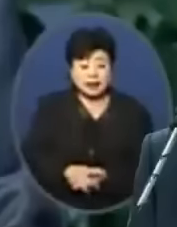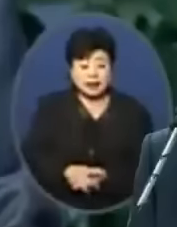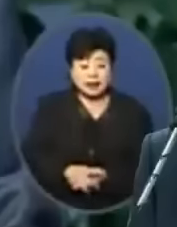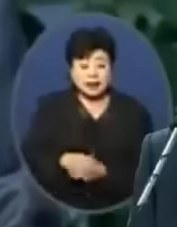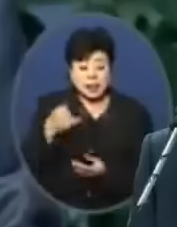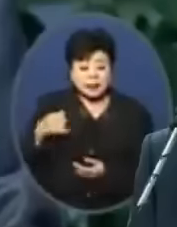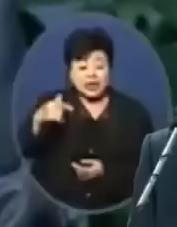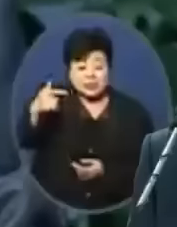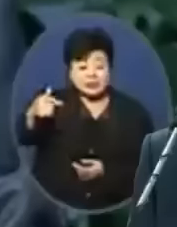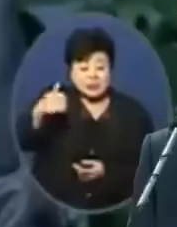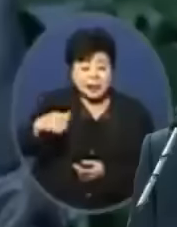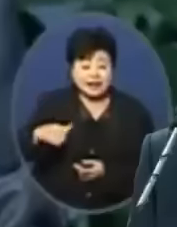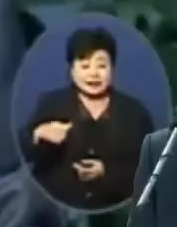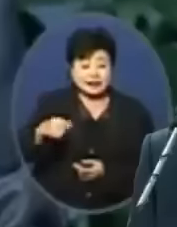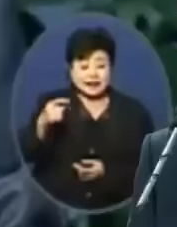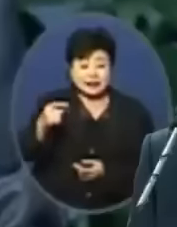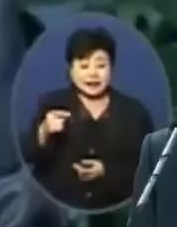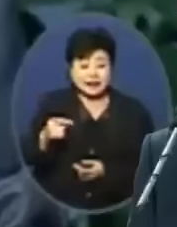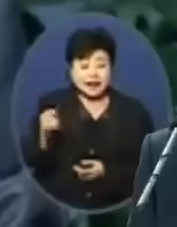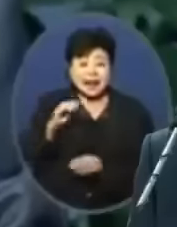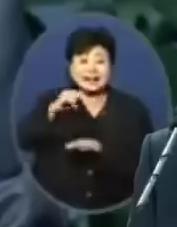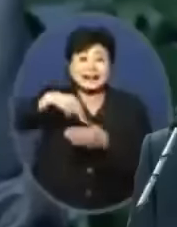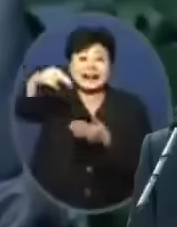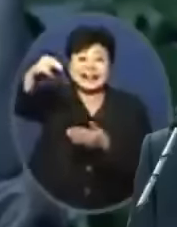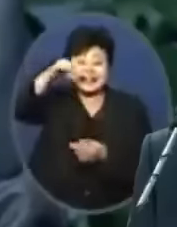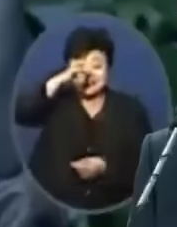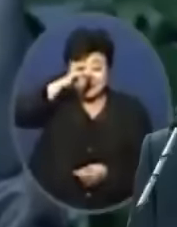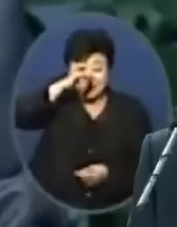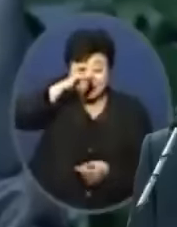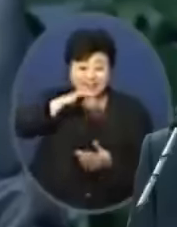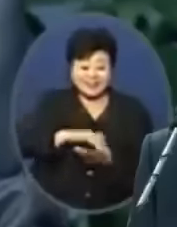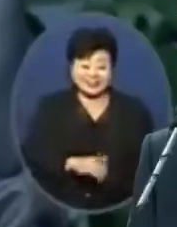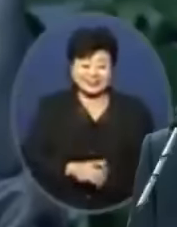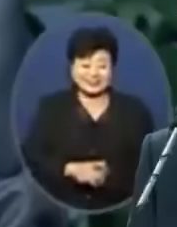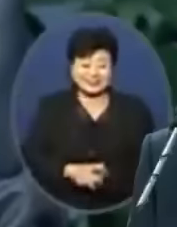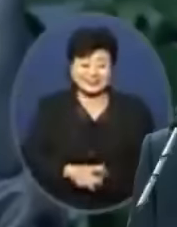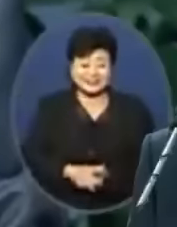딸 여섯이야 아들 하나가 다 거기 와 있더랍니다.